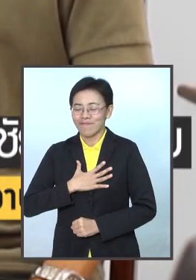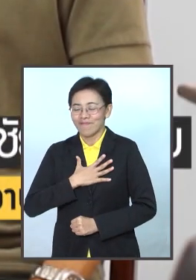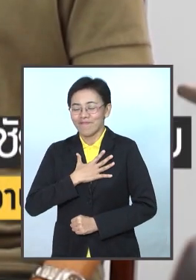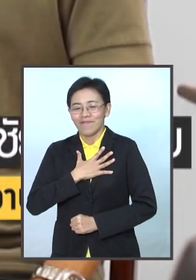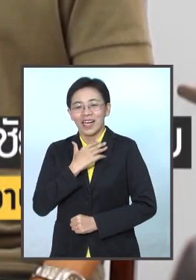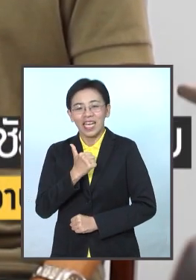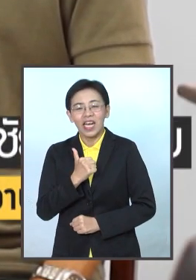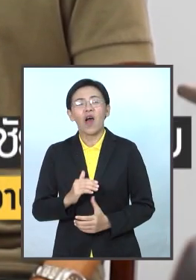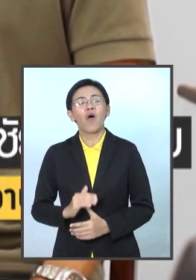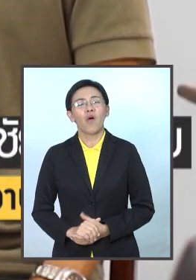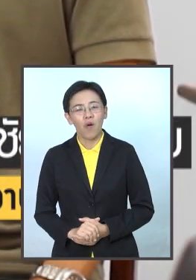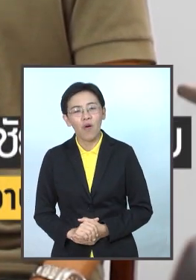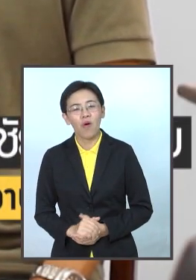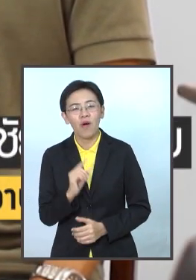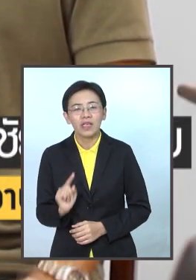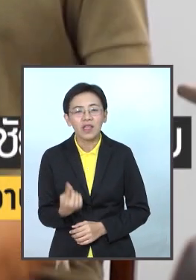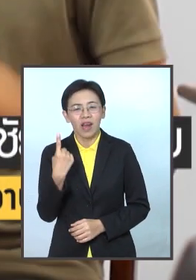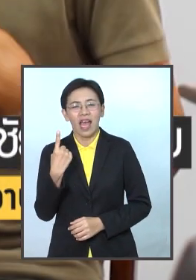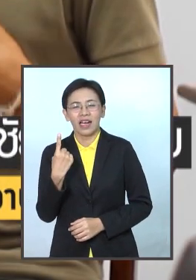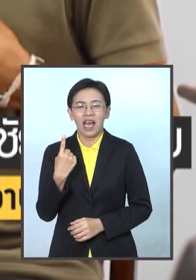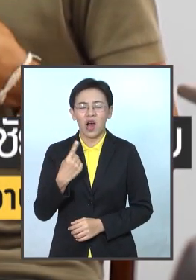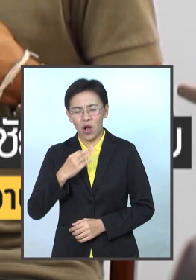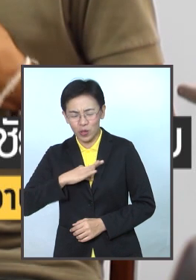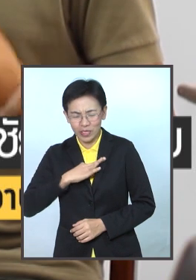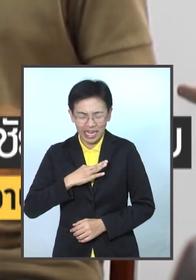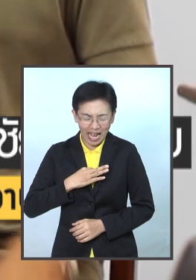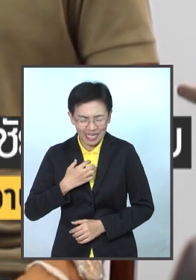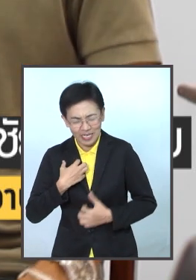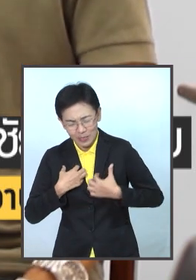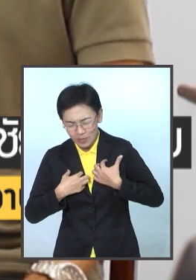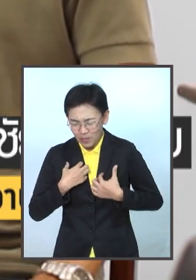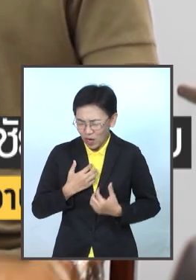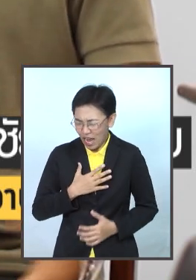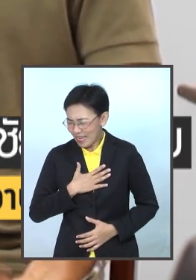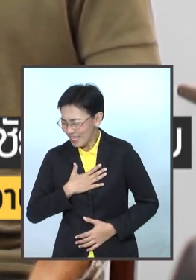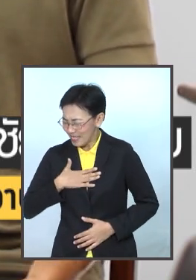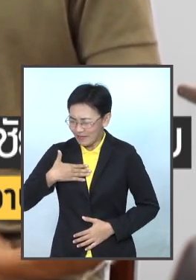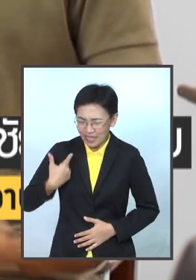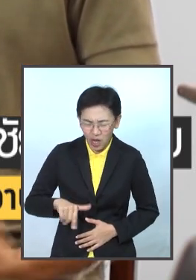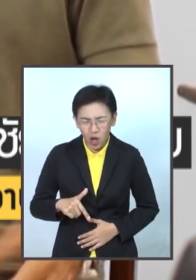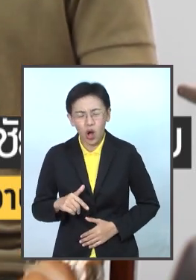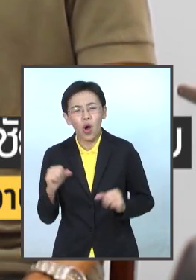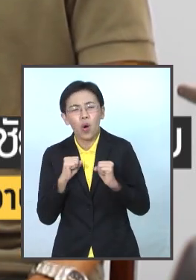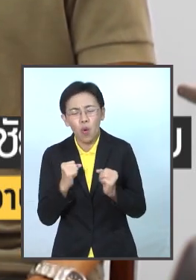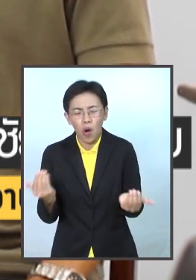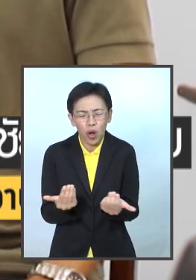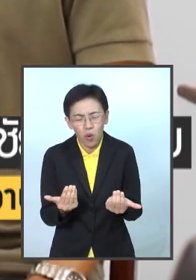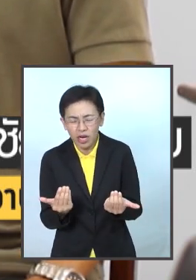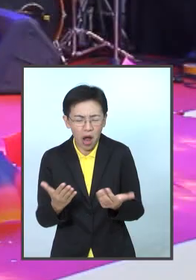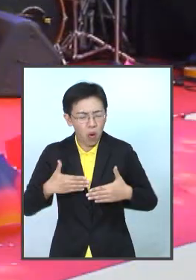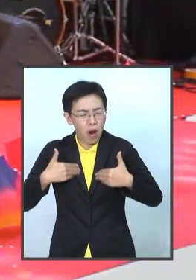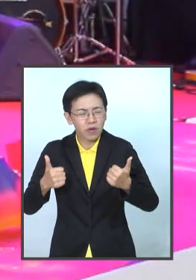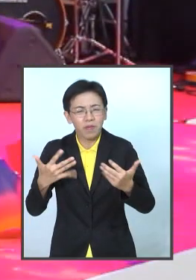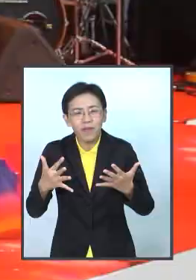ราะว่าตอนแรกๆก็เป็นทุกข์อยู่ในใจนิดหน่อยว่ากลัวลูกจะไม่มีความสุขในตัวเองนะ